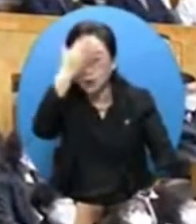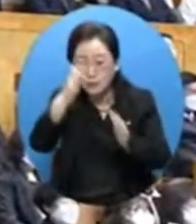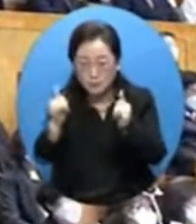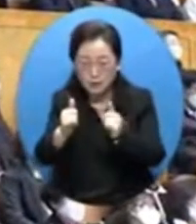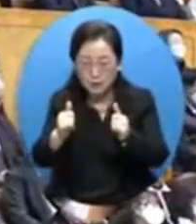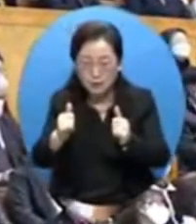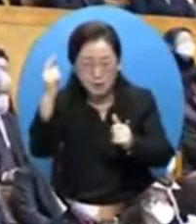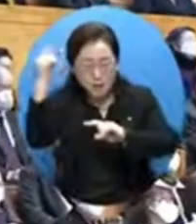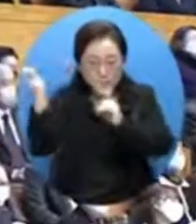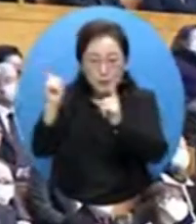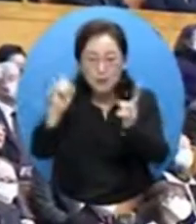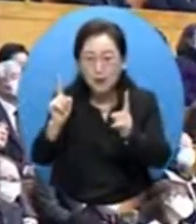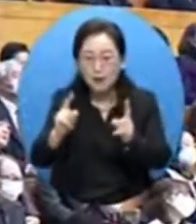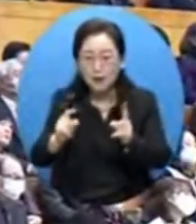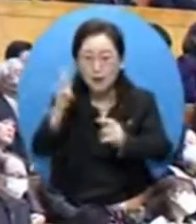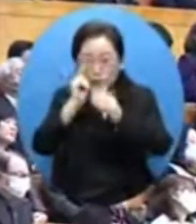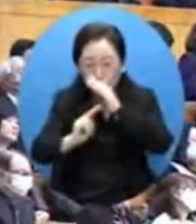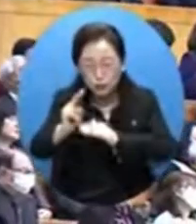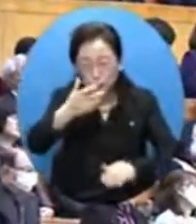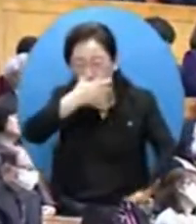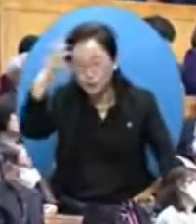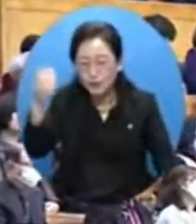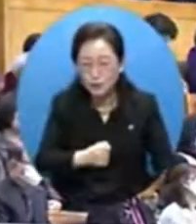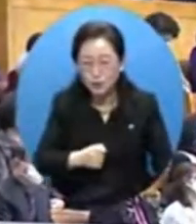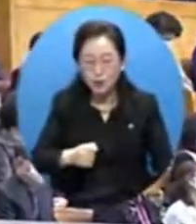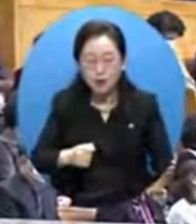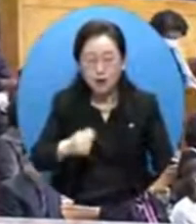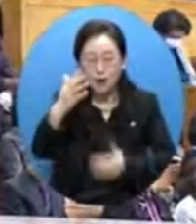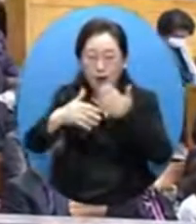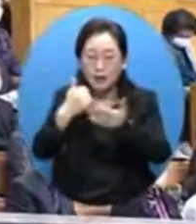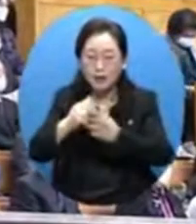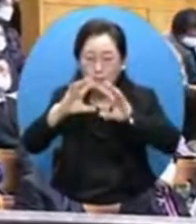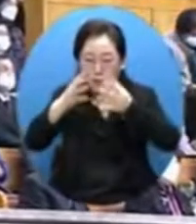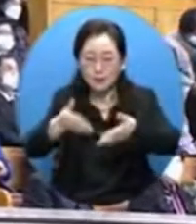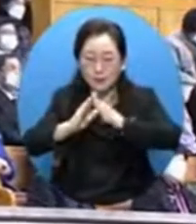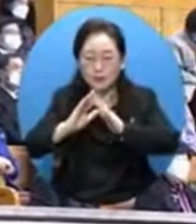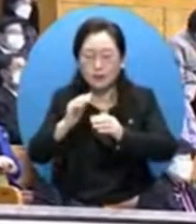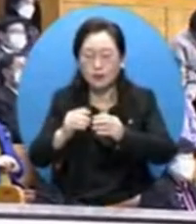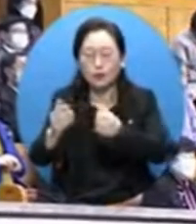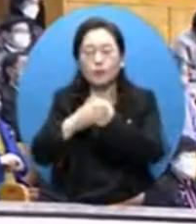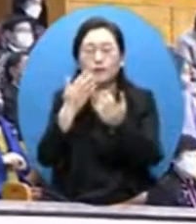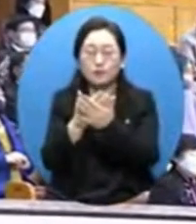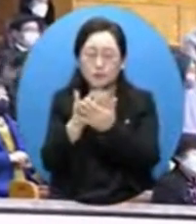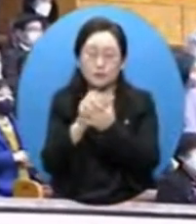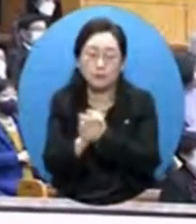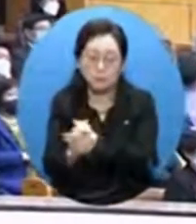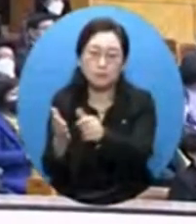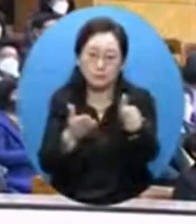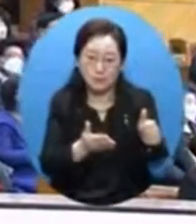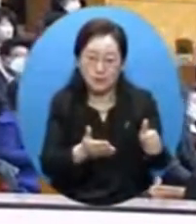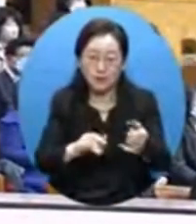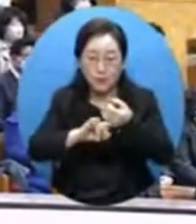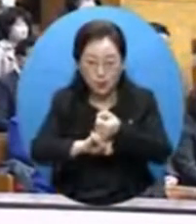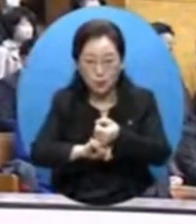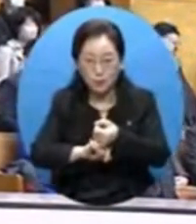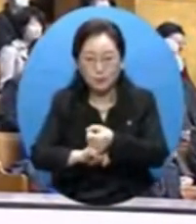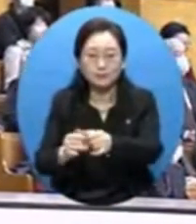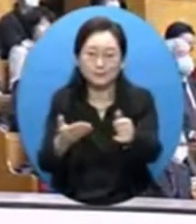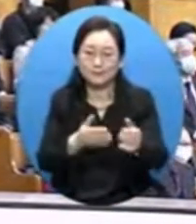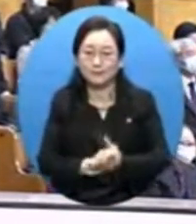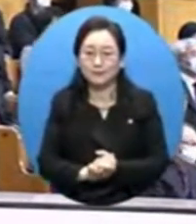일어나게 하여 주옵소서. 그러한 꿈을 가지고 위대한 대목을 건설해 나가는 우리 모두가 되게 하여 주옵소서. 기도하며 나가는 여러분 모두가 되기를